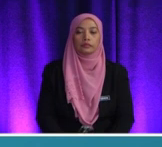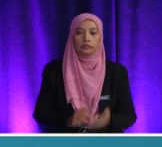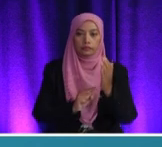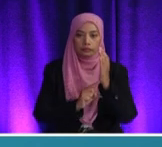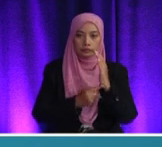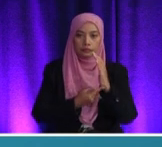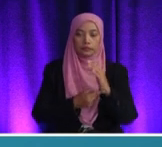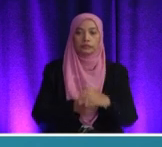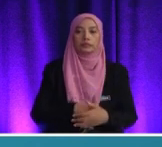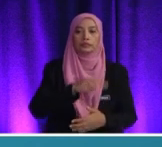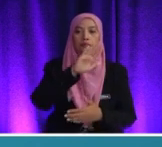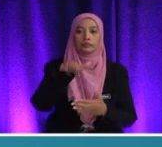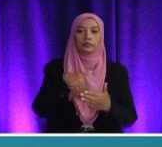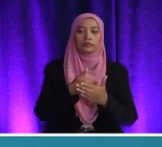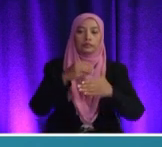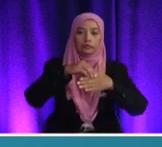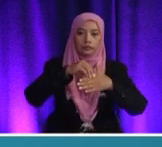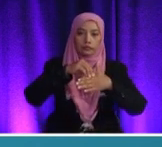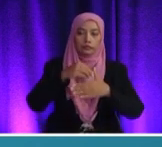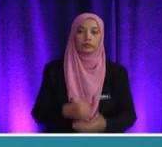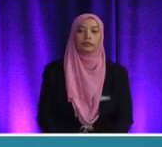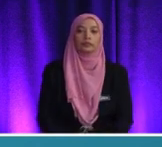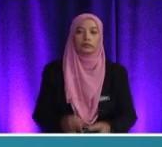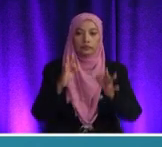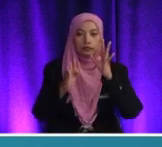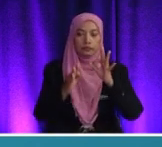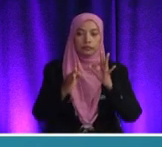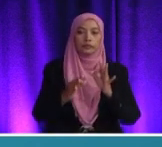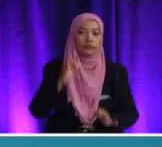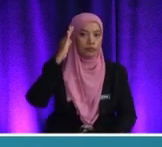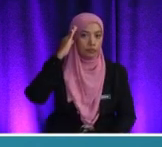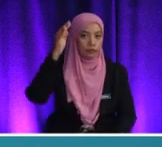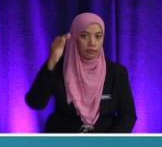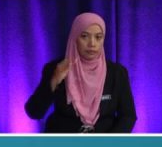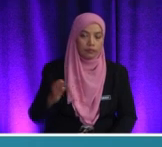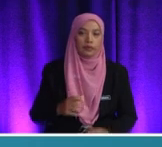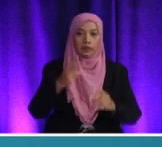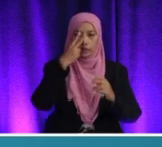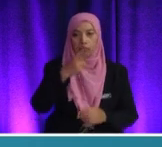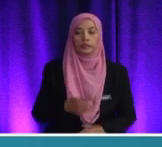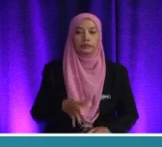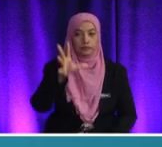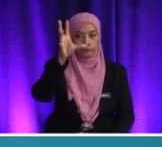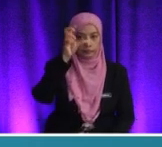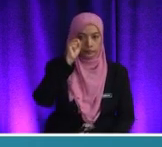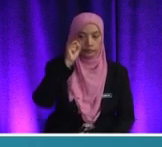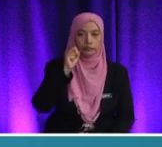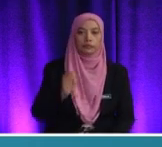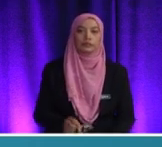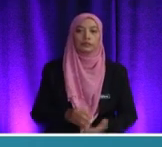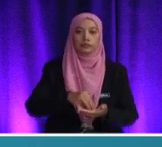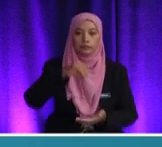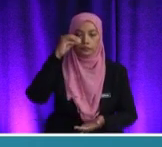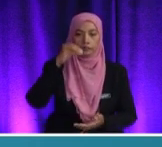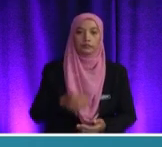De semua isi er yaitu kalau visi tengok di sini pencapaian Academy berkemah